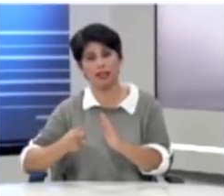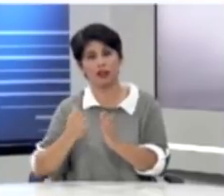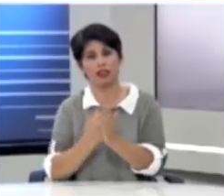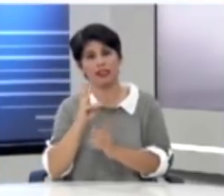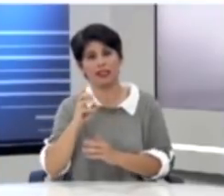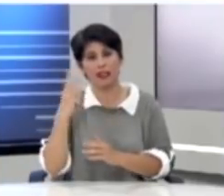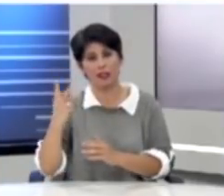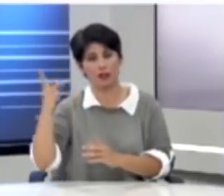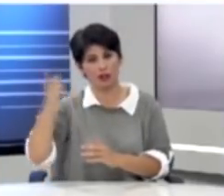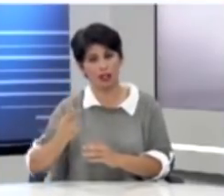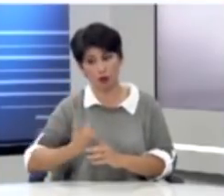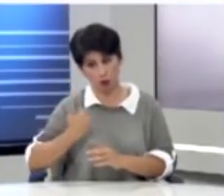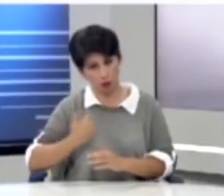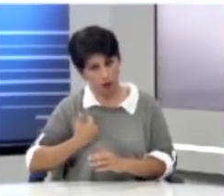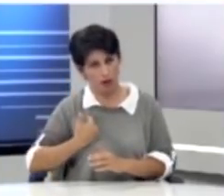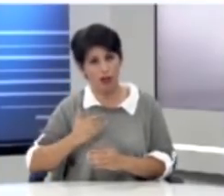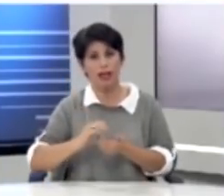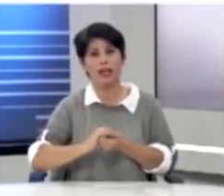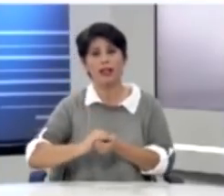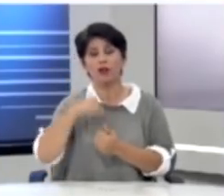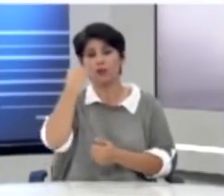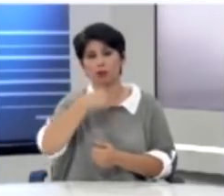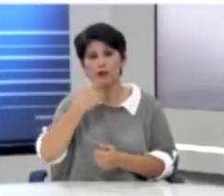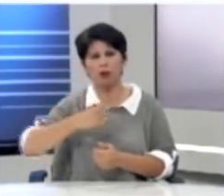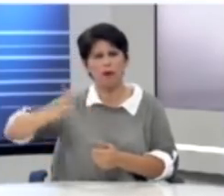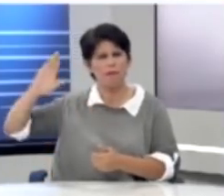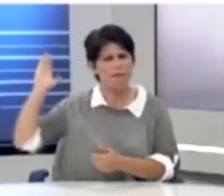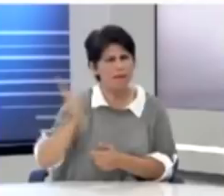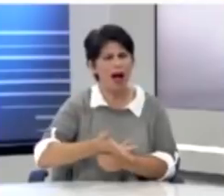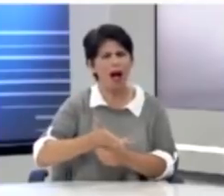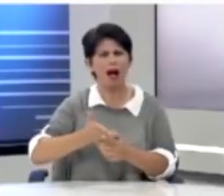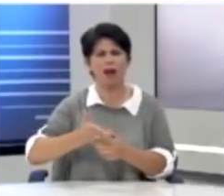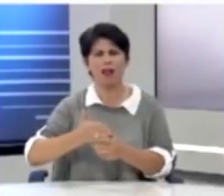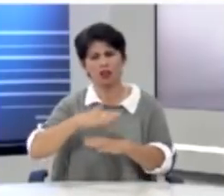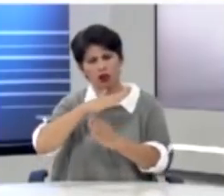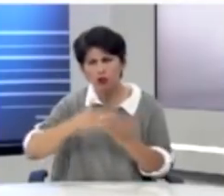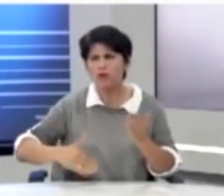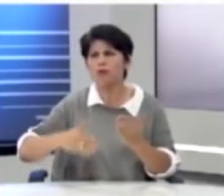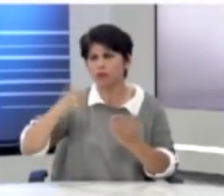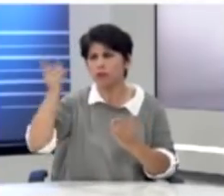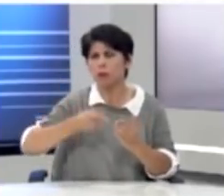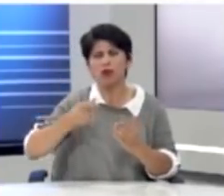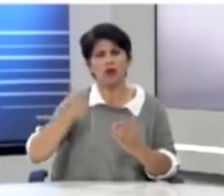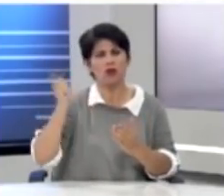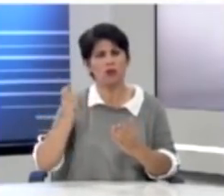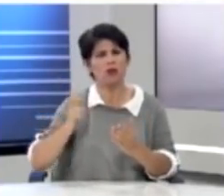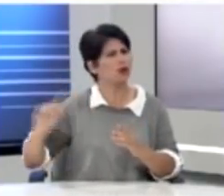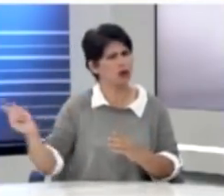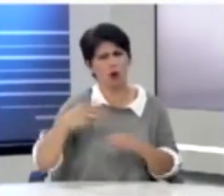κατά 32% για τους νέους, οι ενώσεις προσώπων τσάκισαν το μέσο μισθό σχεδόν σε κάθε